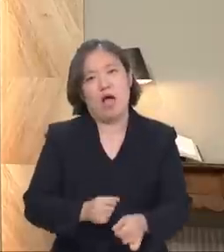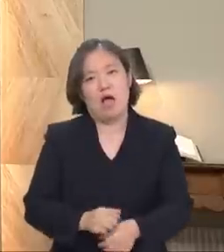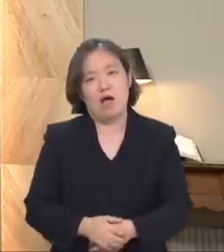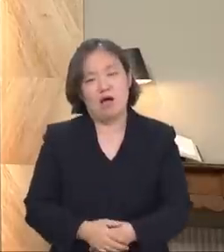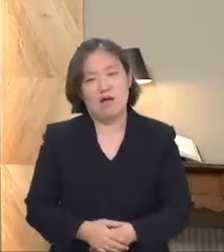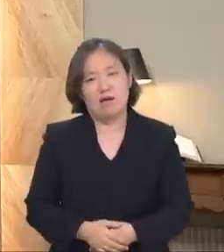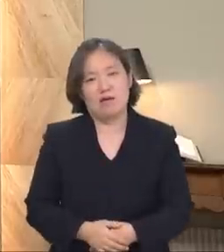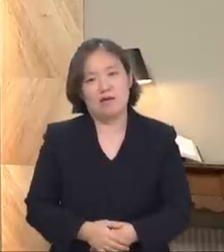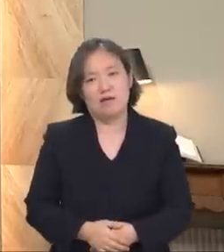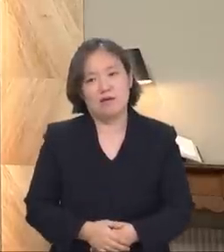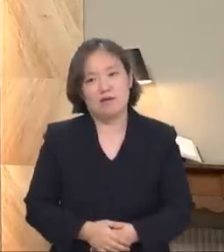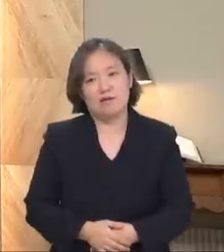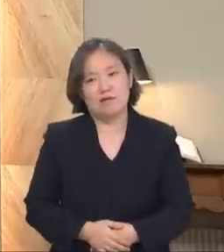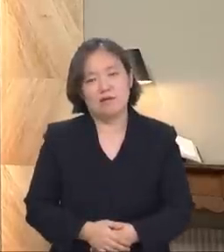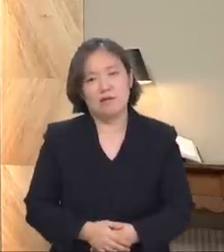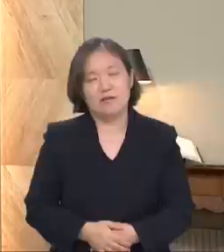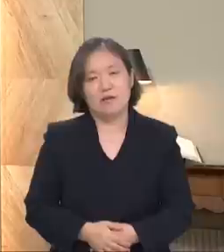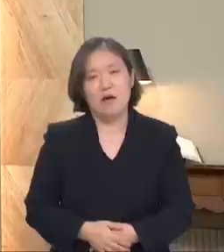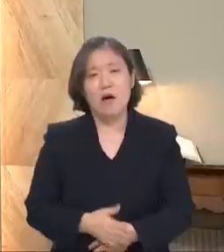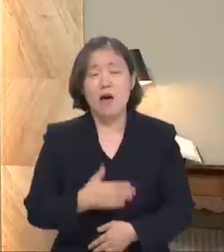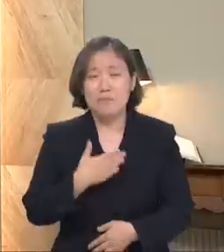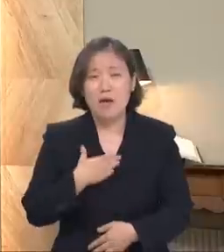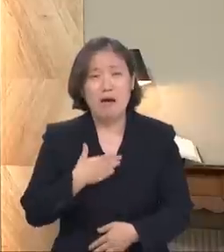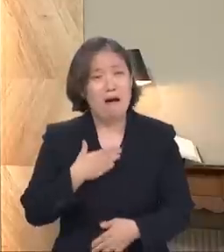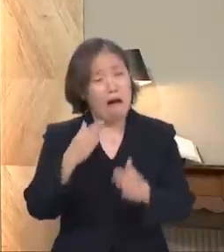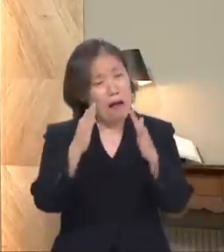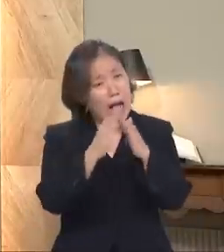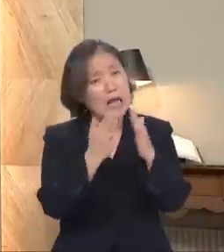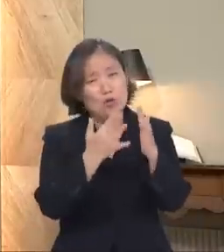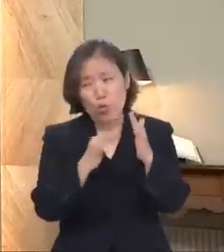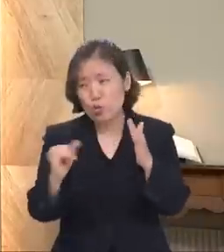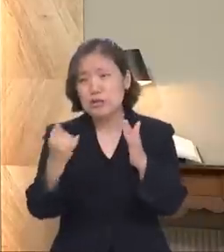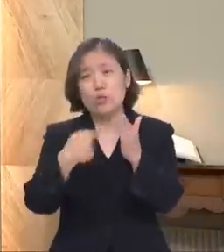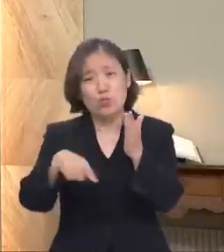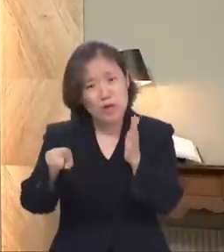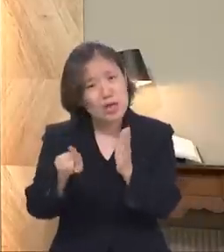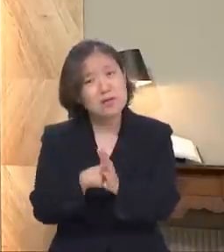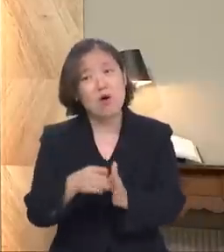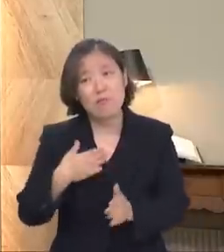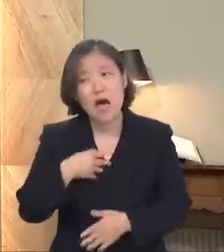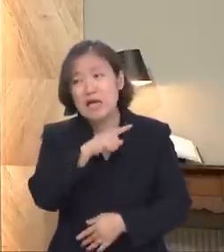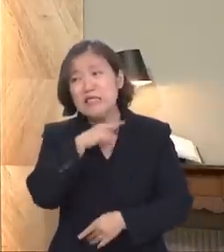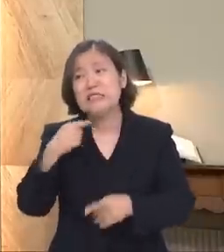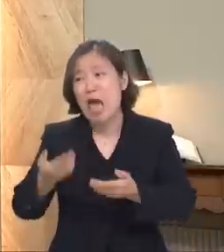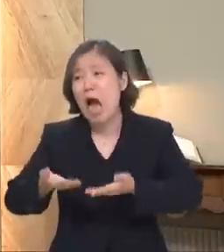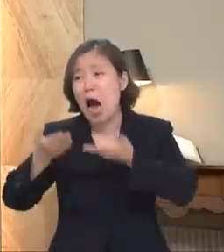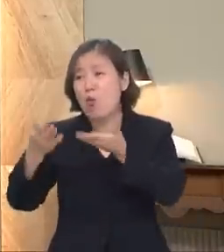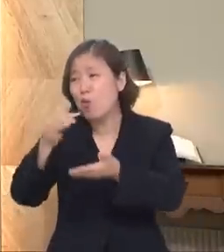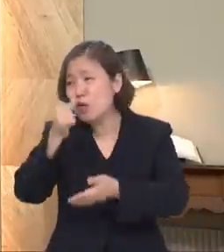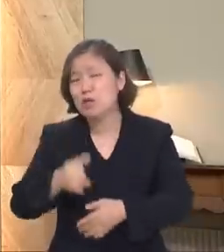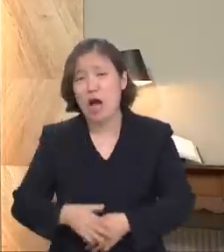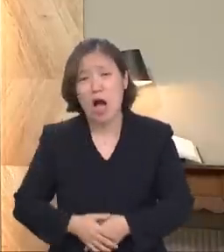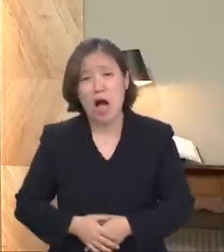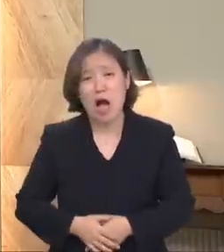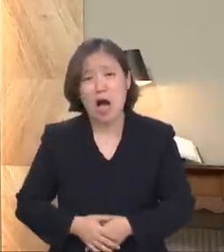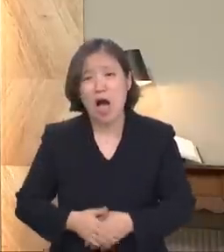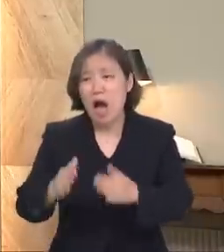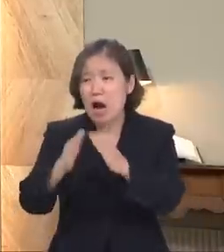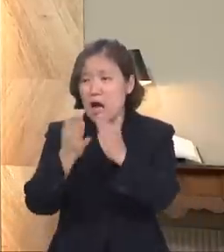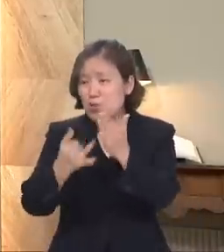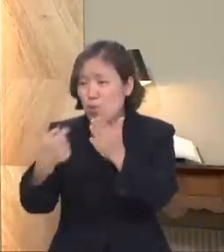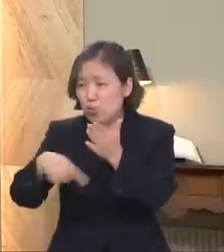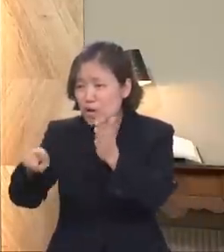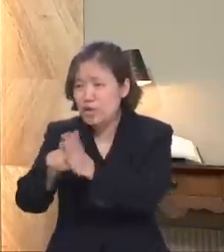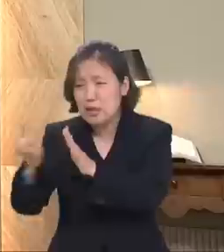나는 내가 나는 내가 가정을 위해서 희생하고 있다 나는 가정을 위해서 모든 걸 다 바쳤다 나는